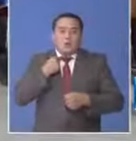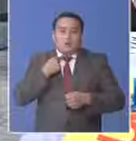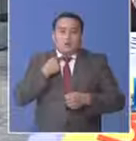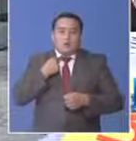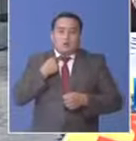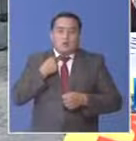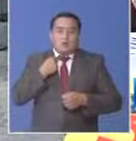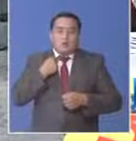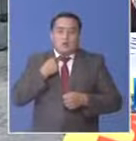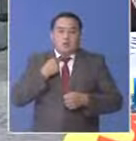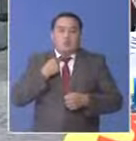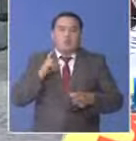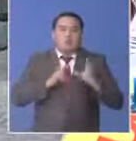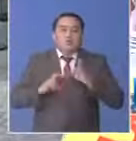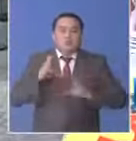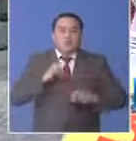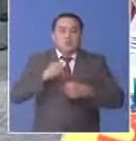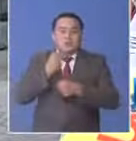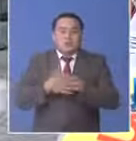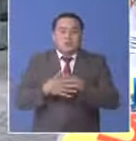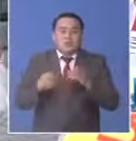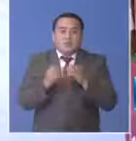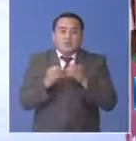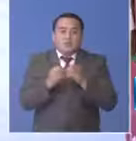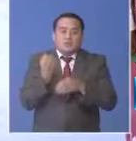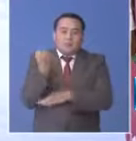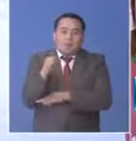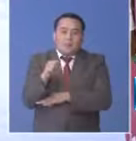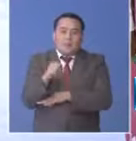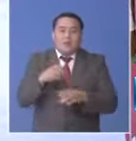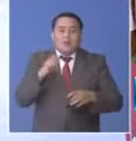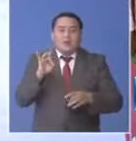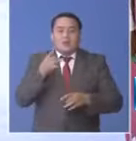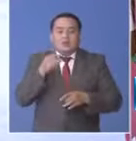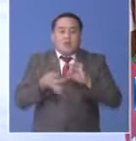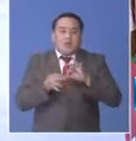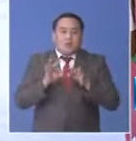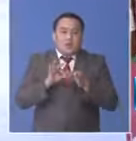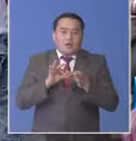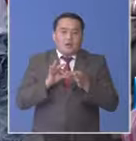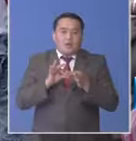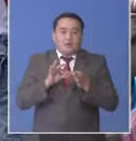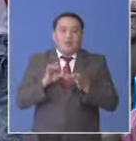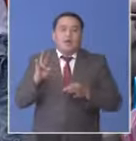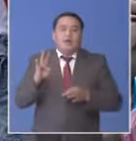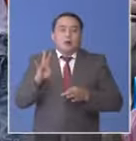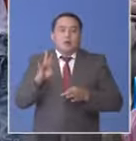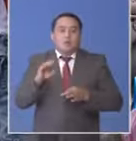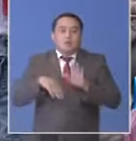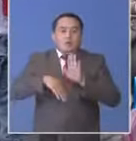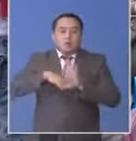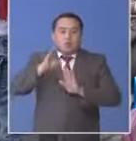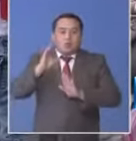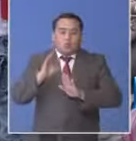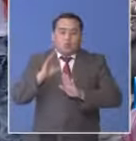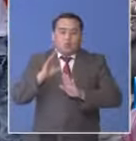первые плоды. Студенты центра завоевали 10 призовых мест на республиканской олимпиаде. А уже в ноябре двое лучших в